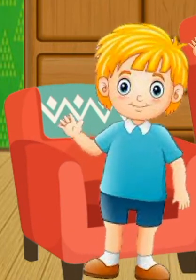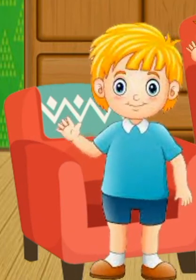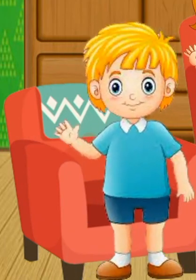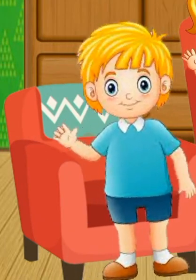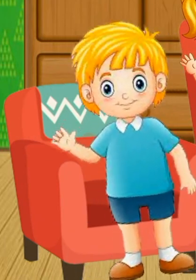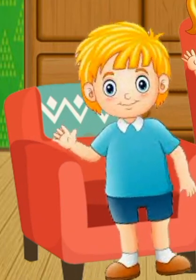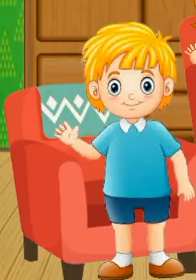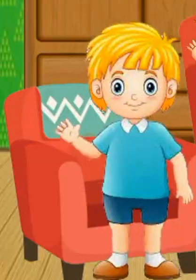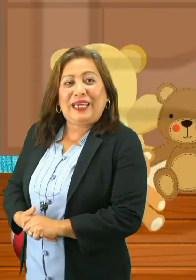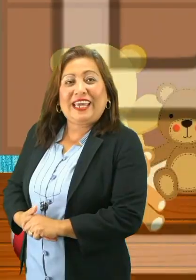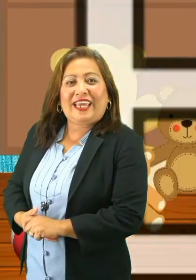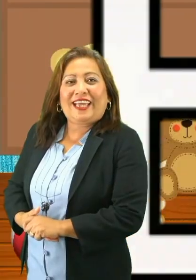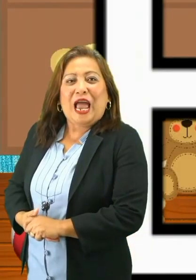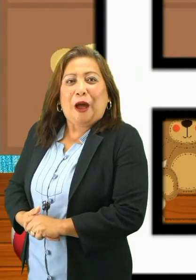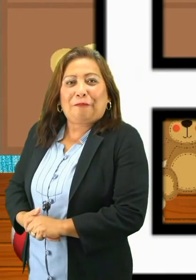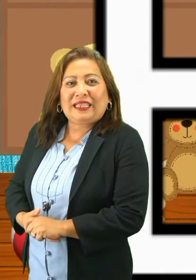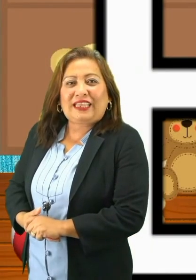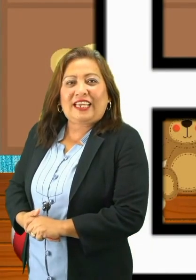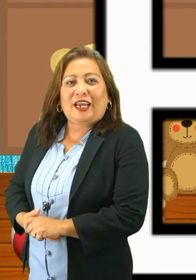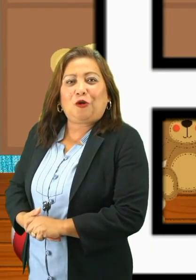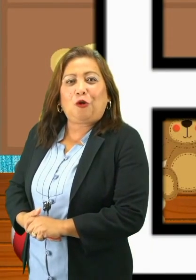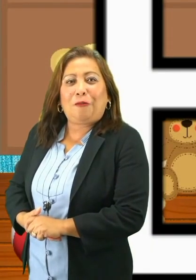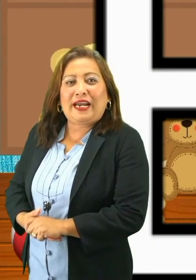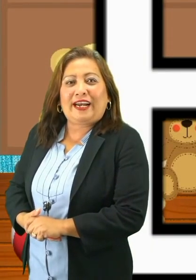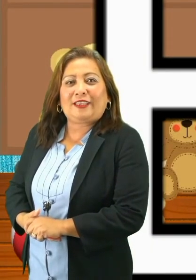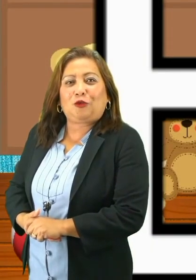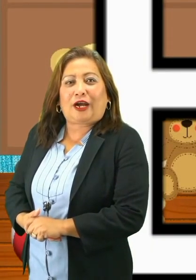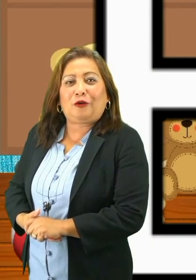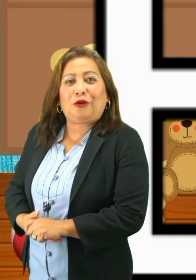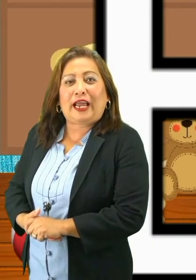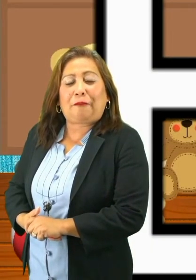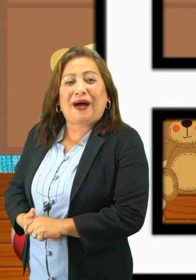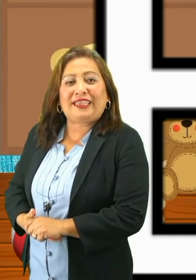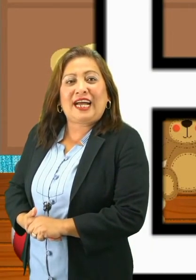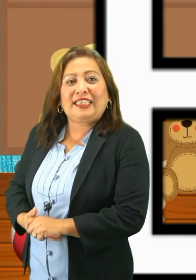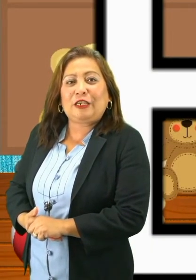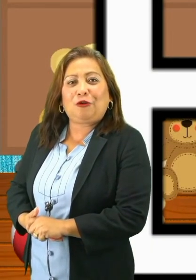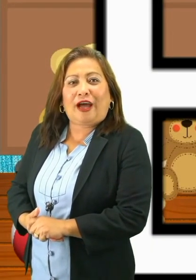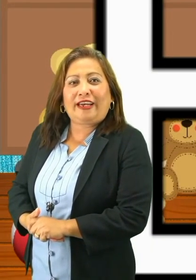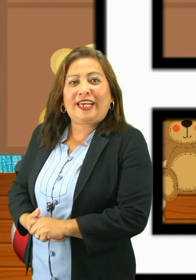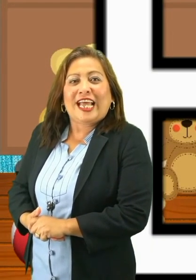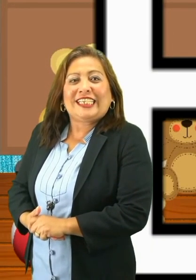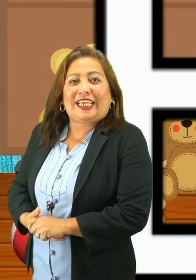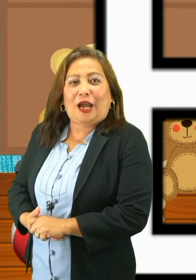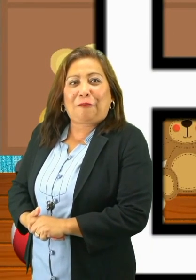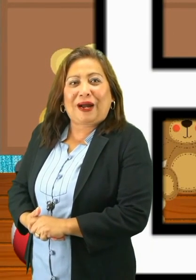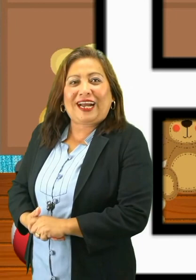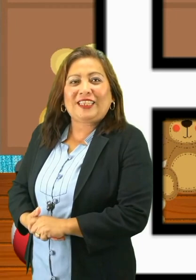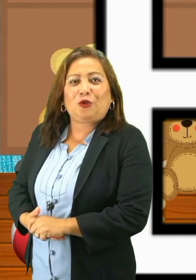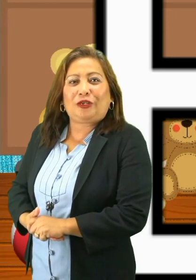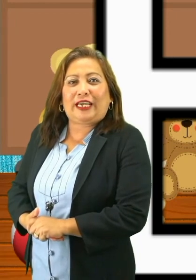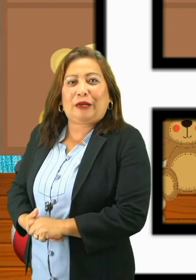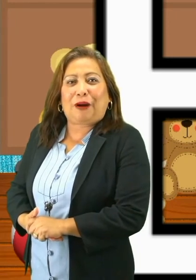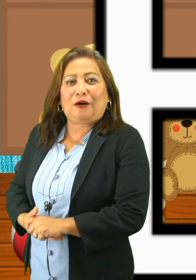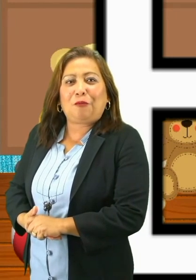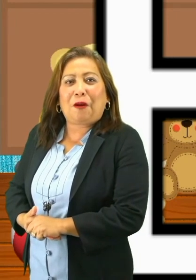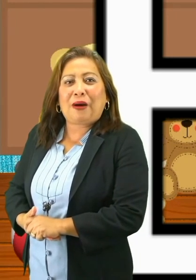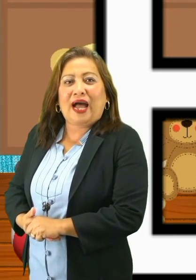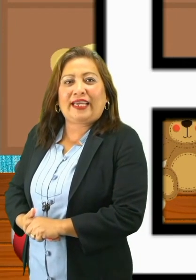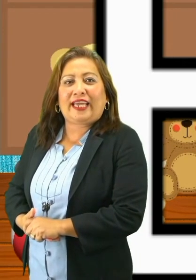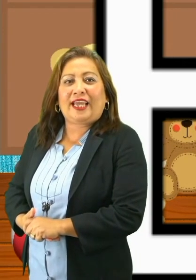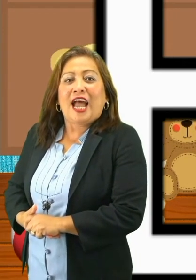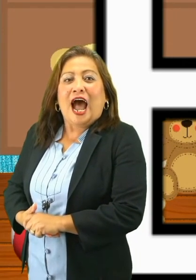batang bida. Bantayan og ubanan nato kanunay ang bata na tinunan. kanunan sa iyang pagkat-on ining